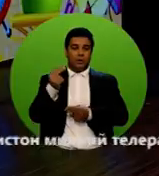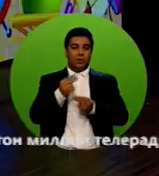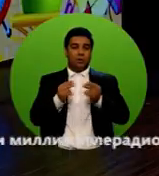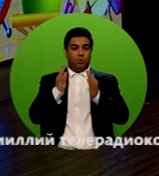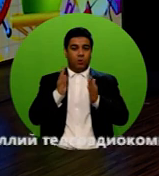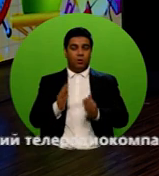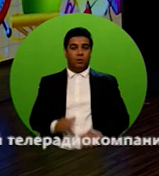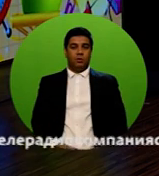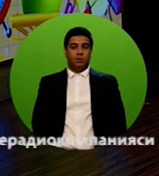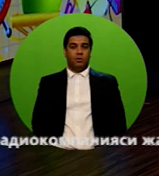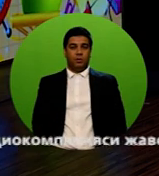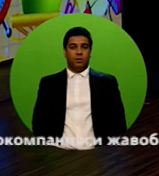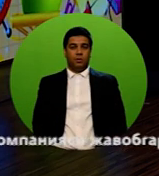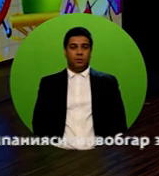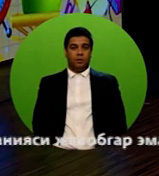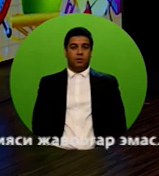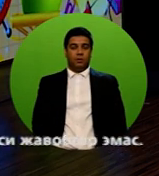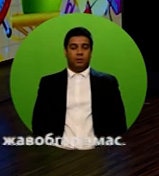bo'ladi.